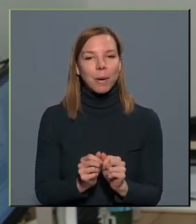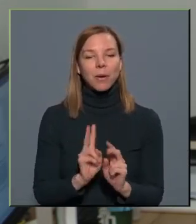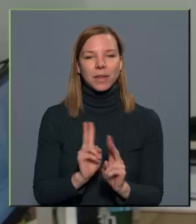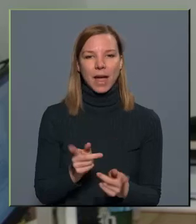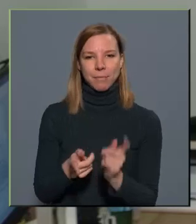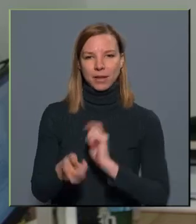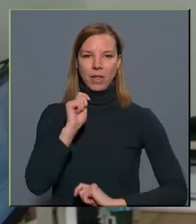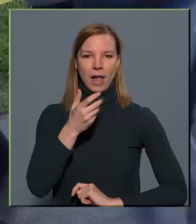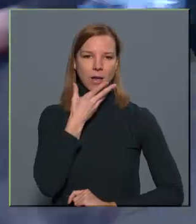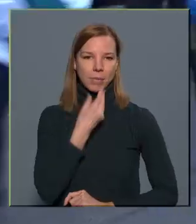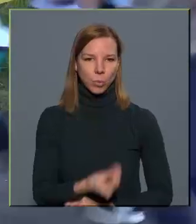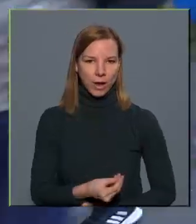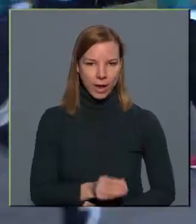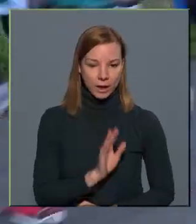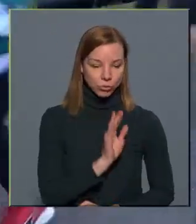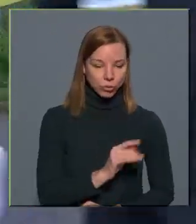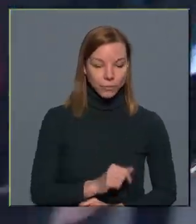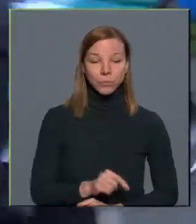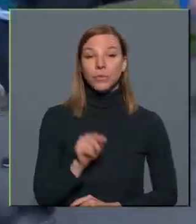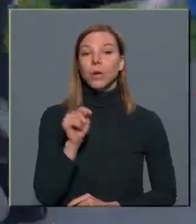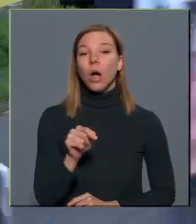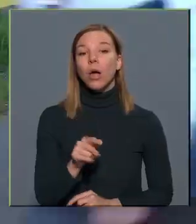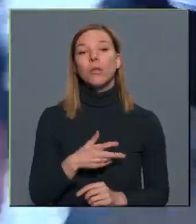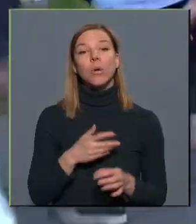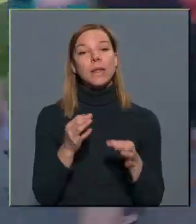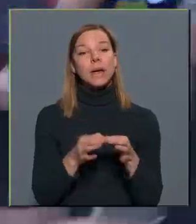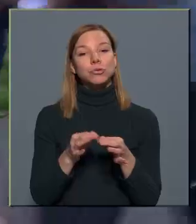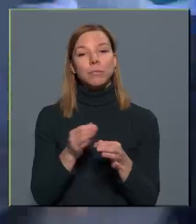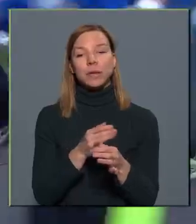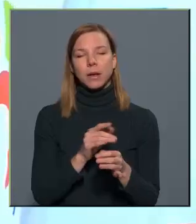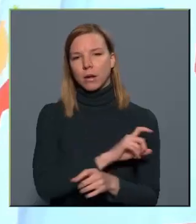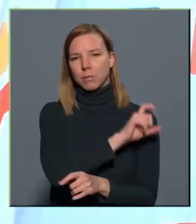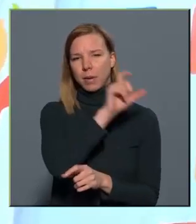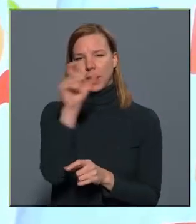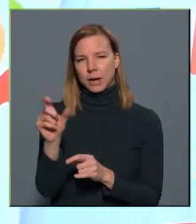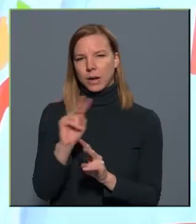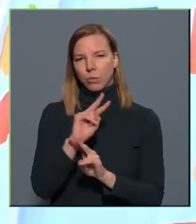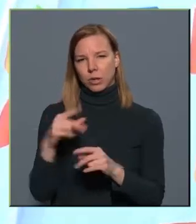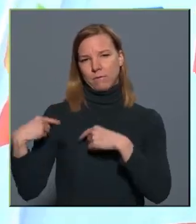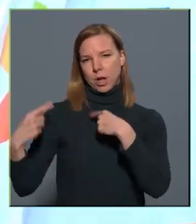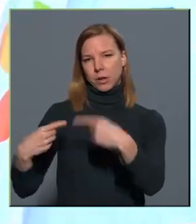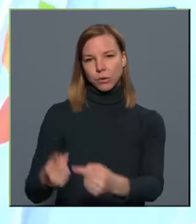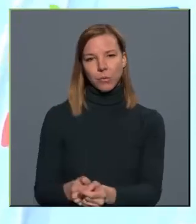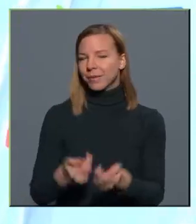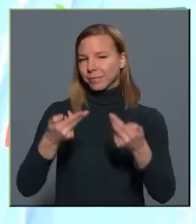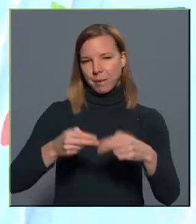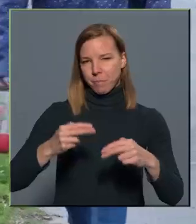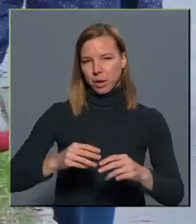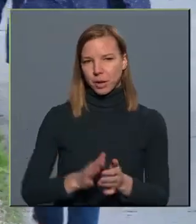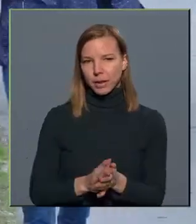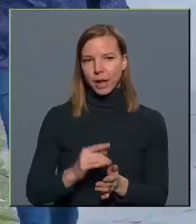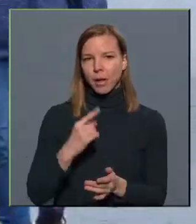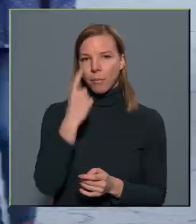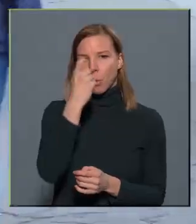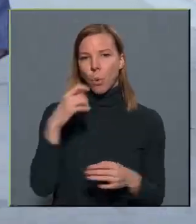családoknak, de hát azok az események, azok a Mozdulj Kőbánya események, amik nagy hagyománnyal rendelkeznek, azok sem maradhatnak el. Lásd egy óra egy parki rekord